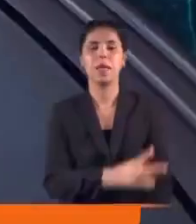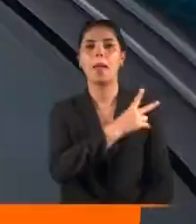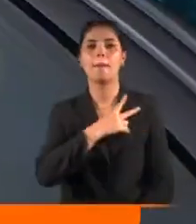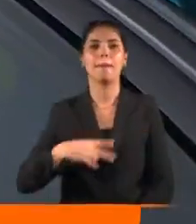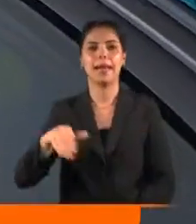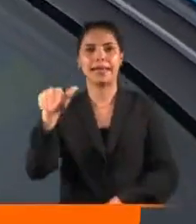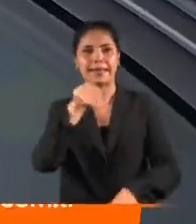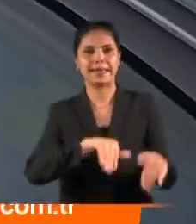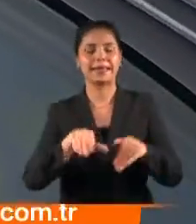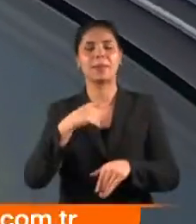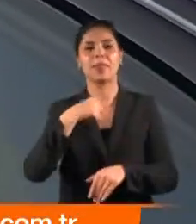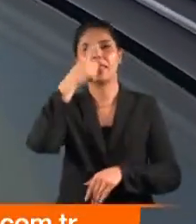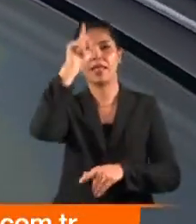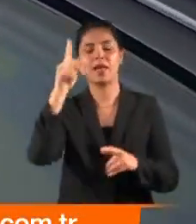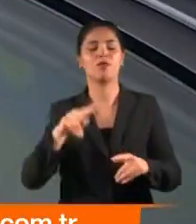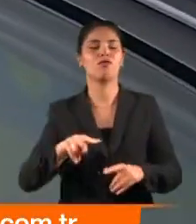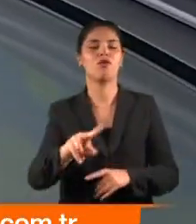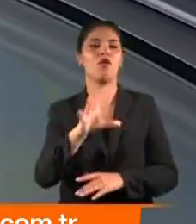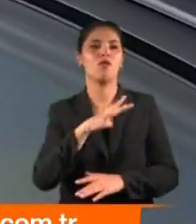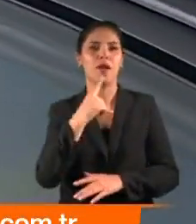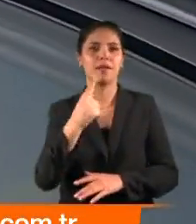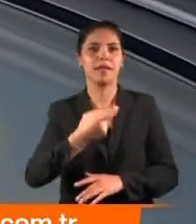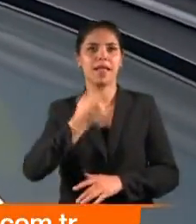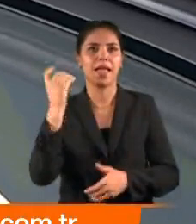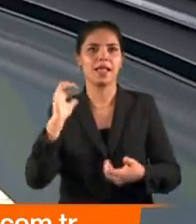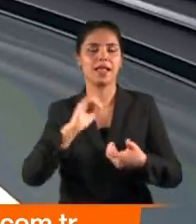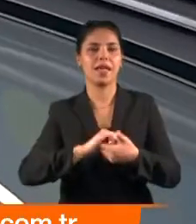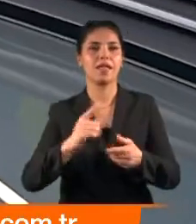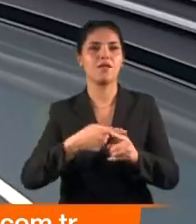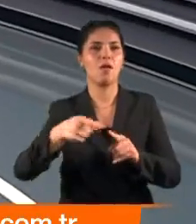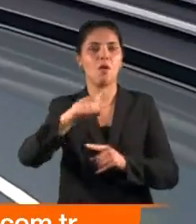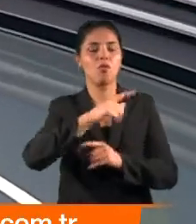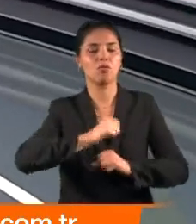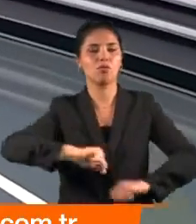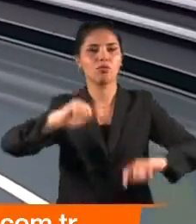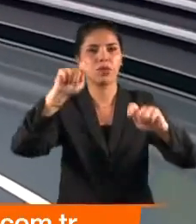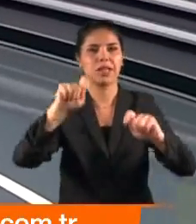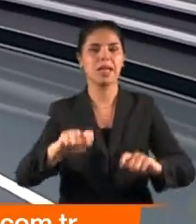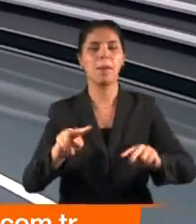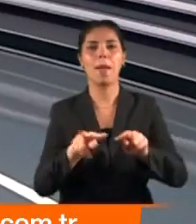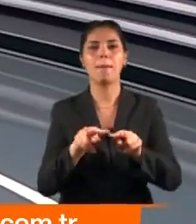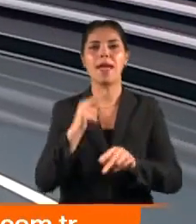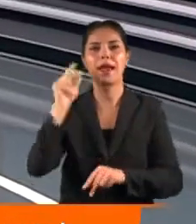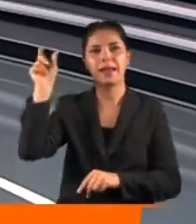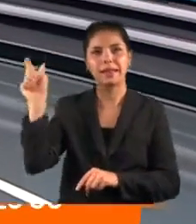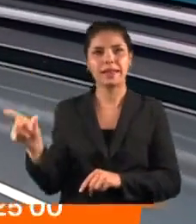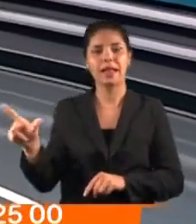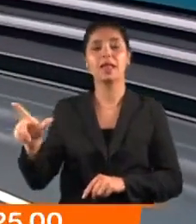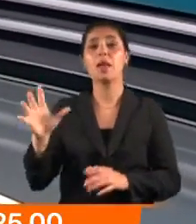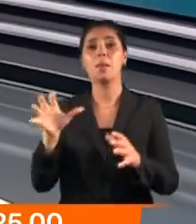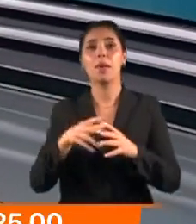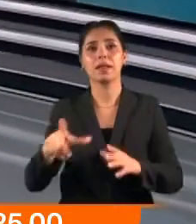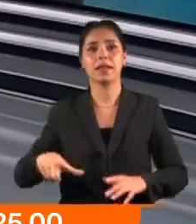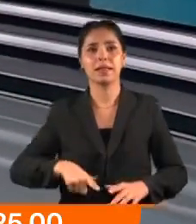Yerel seçimlerde yalnız yürüyeceğiz diyerek eski ittifak ortaklarına rest çeken Meral Akşener iddiasını bir adım öteye taşıdı ve partisinin